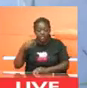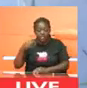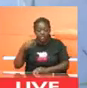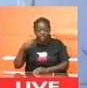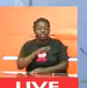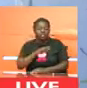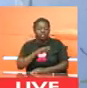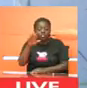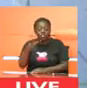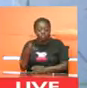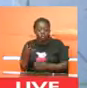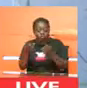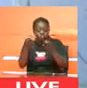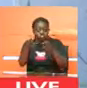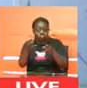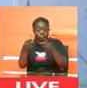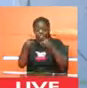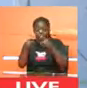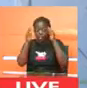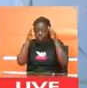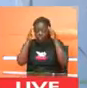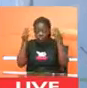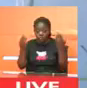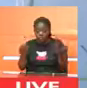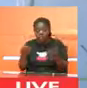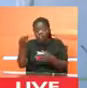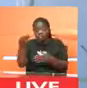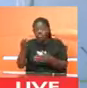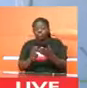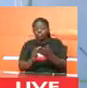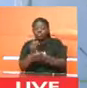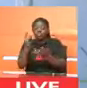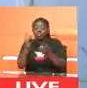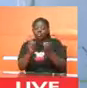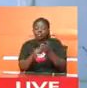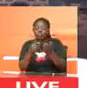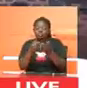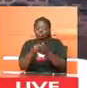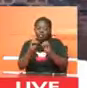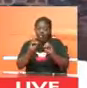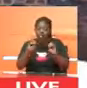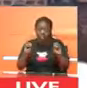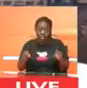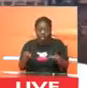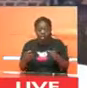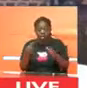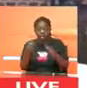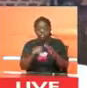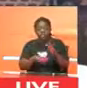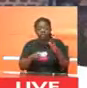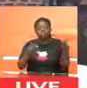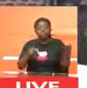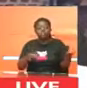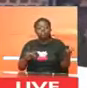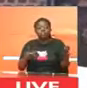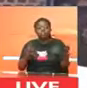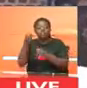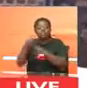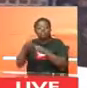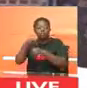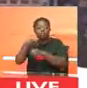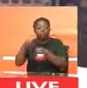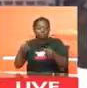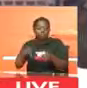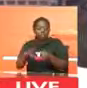bonna babeerawo nesimanyi batu bafuna sente batu bafuna sente babawe sente bagamba nti abakumadembe tebakomye kwenyigira mu